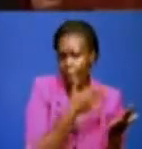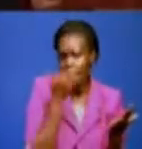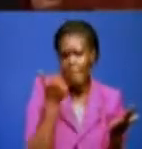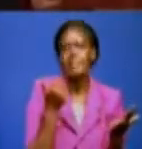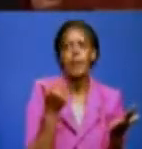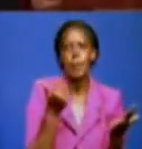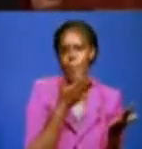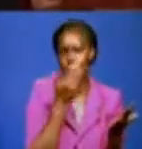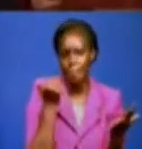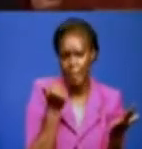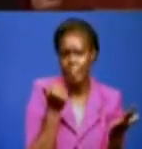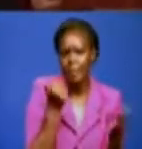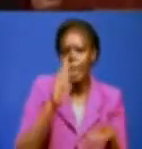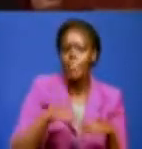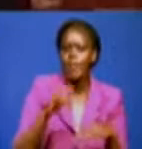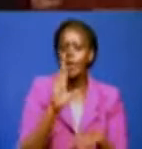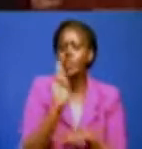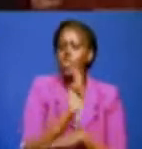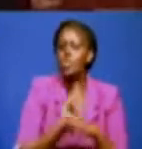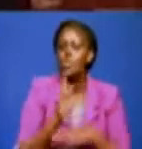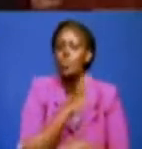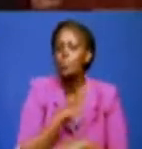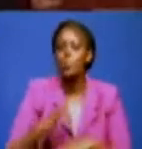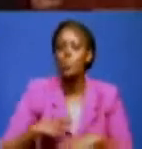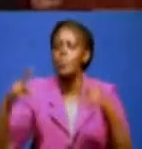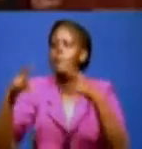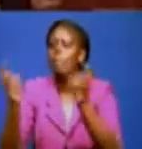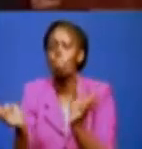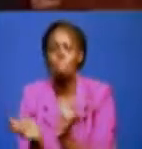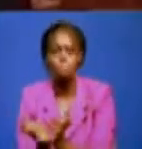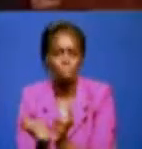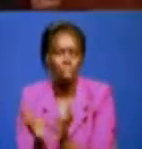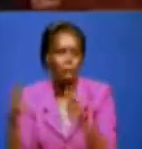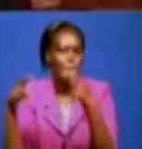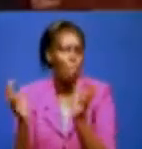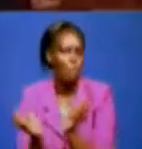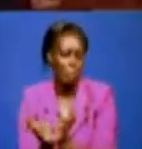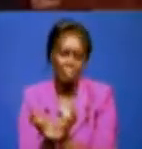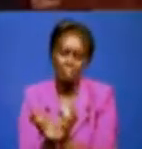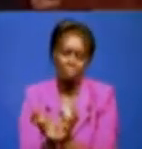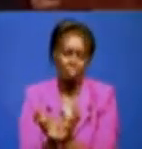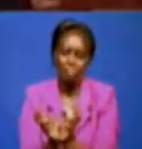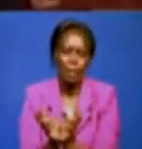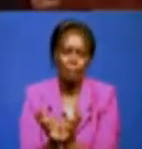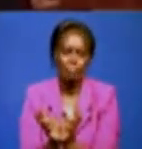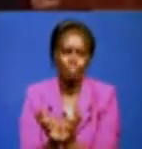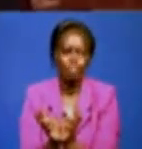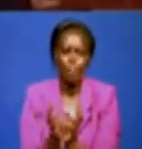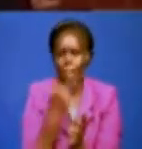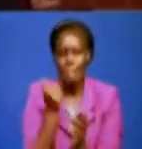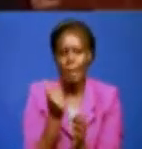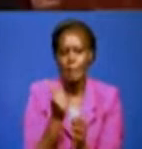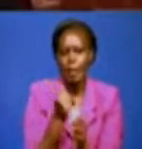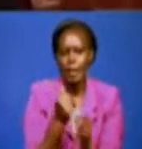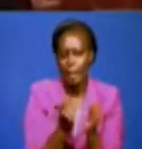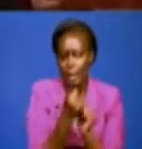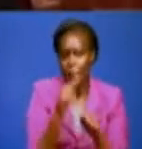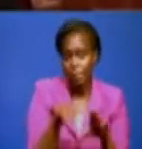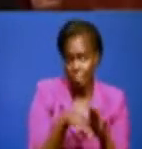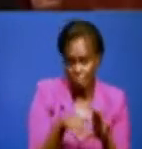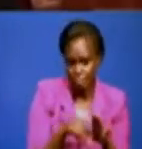tukitumia kamati ya nyumba nzima ama committee of the whole house. Kwa hiyo mimi nasema tu ya kwamba tuko na